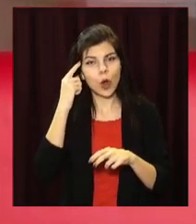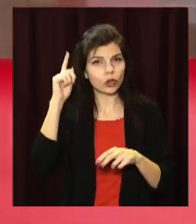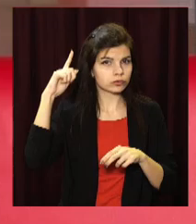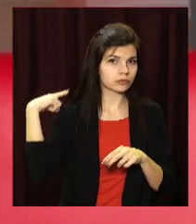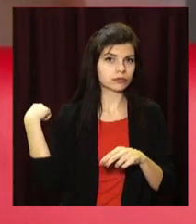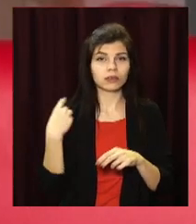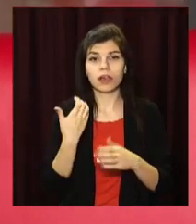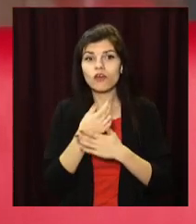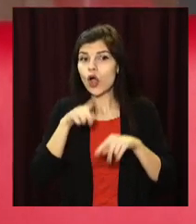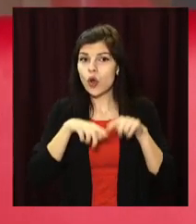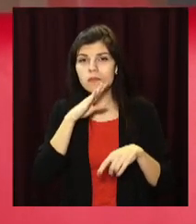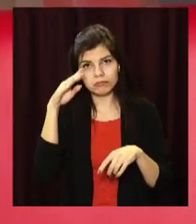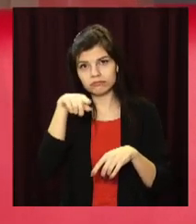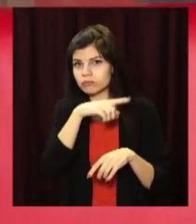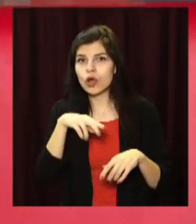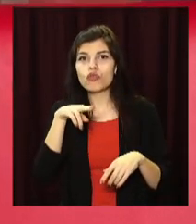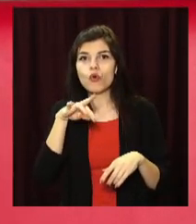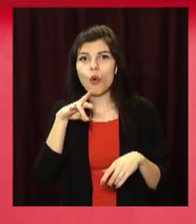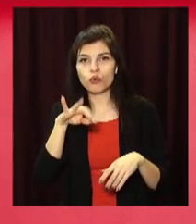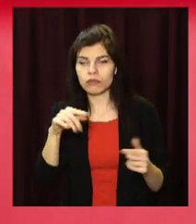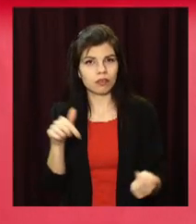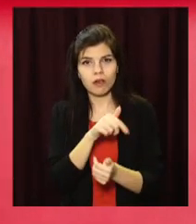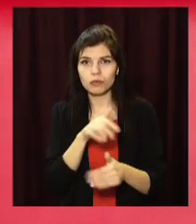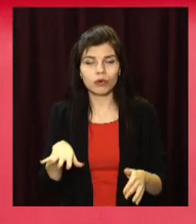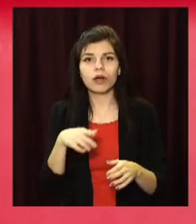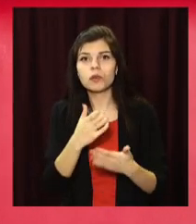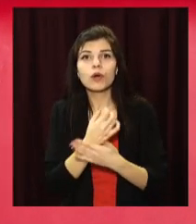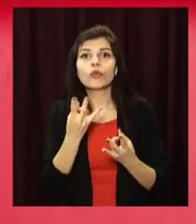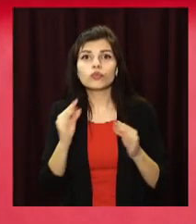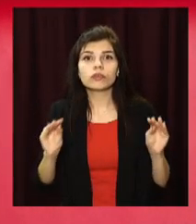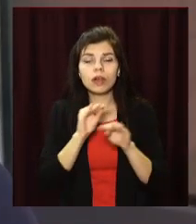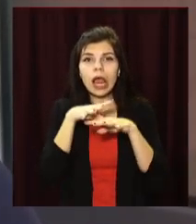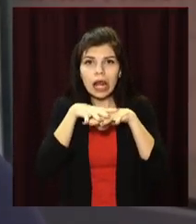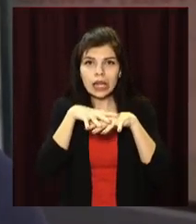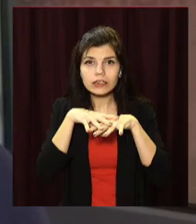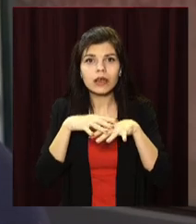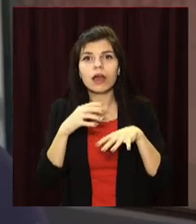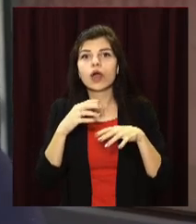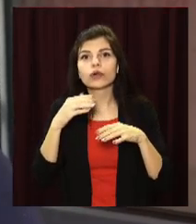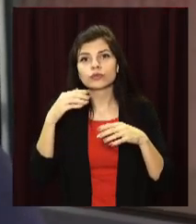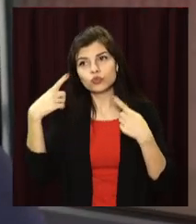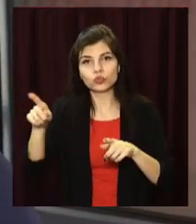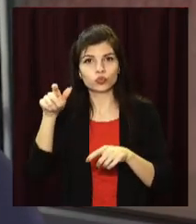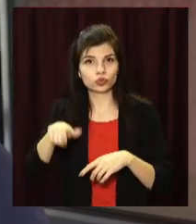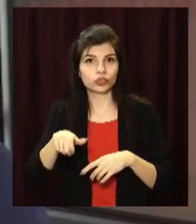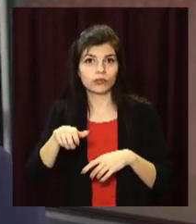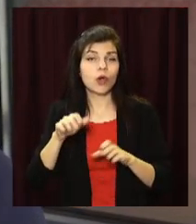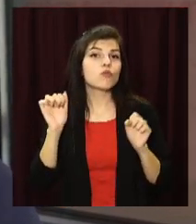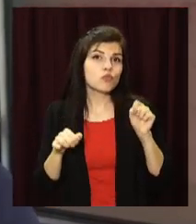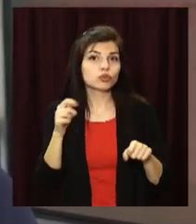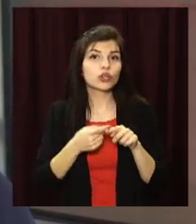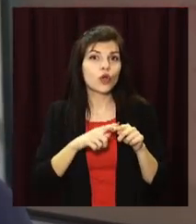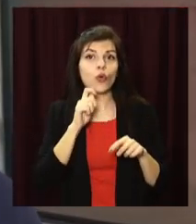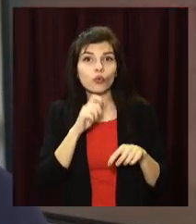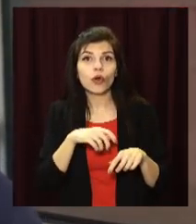малому як донори. Тому хлопчик потребує трансплантації клітин неспорідненої людини. Можливо, в Україні цей донор є.